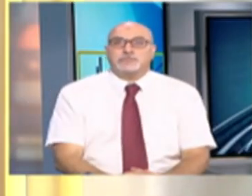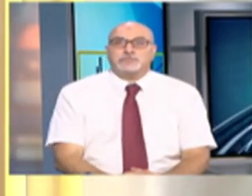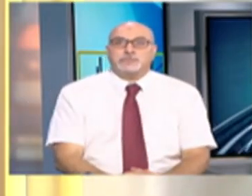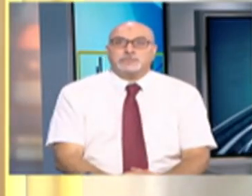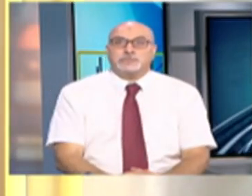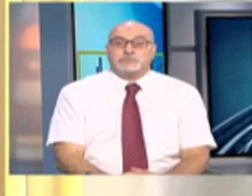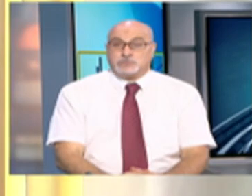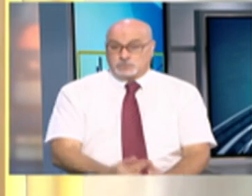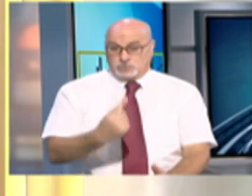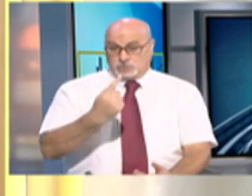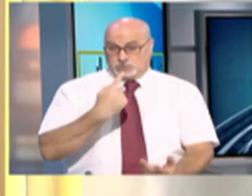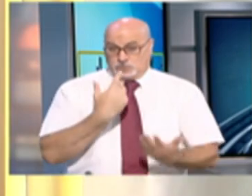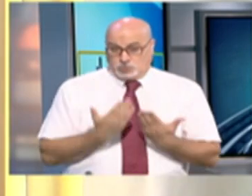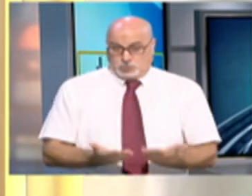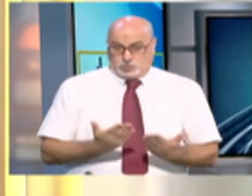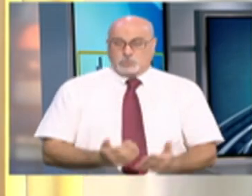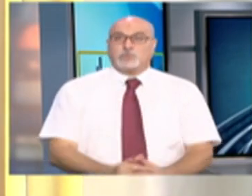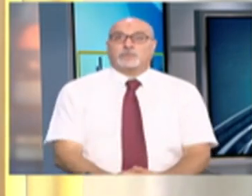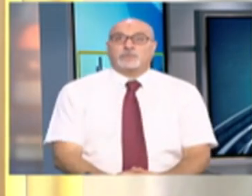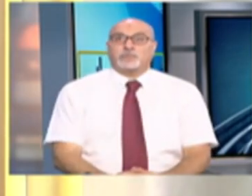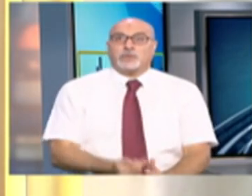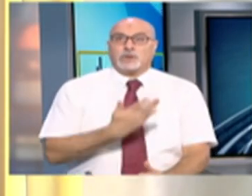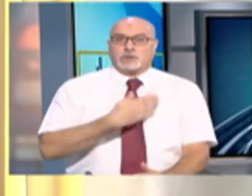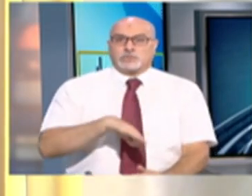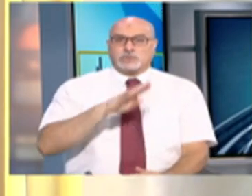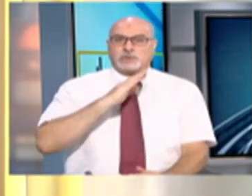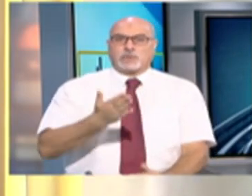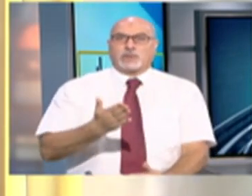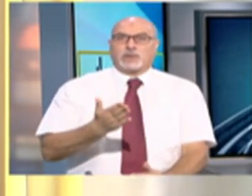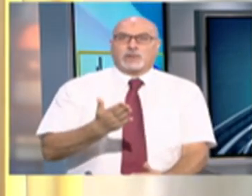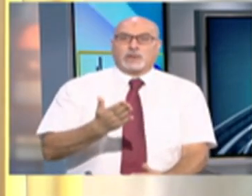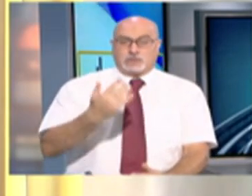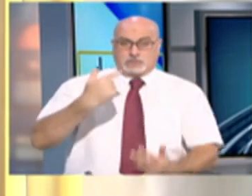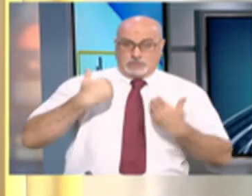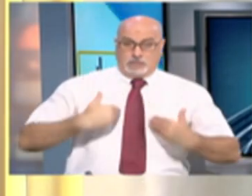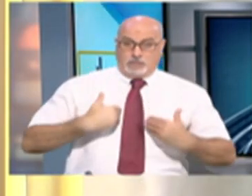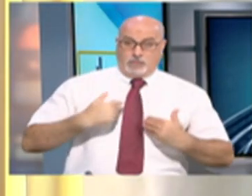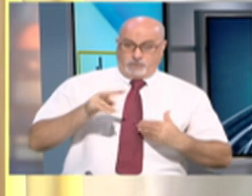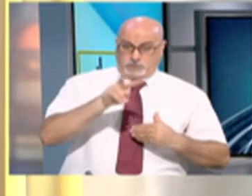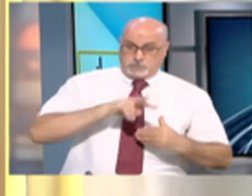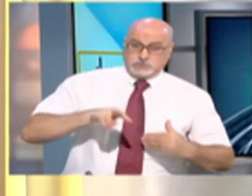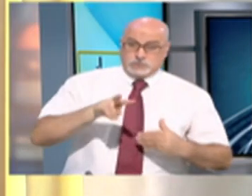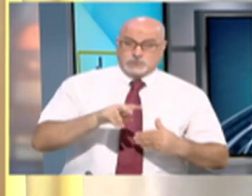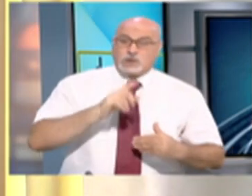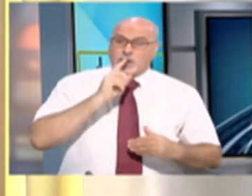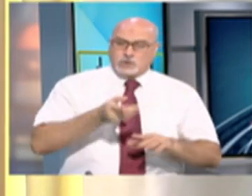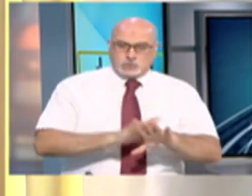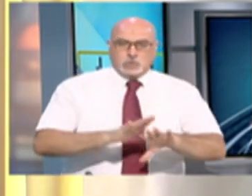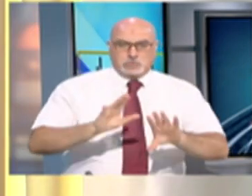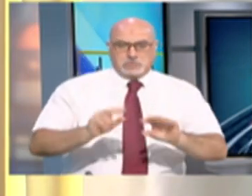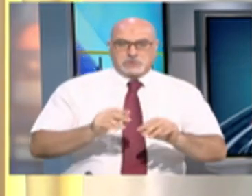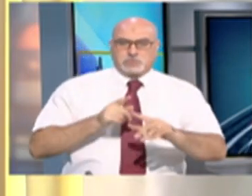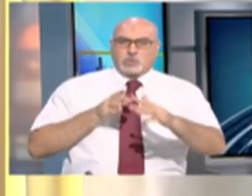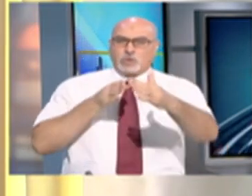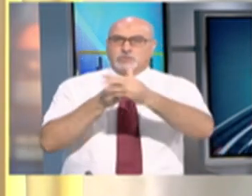تقع علينا اليوم مسؤولية تجسيد مضمونها فعلا لتحقيق